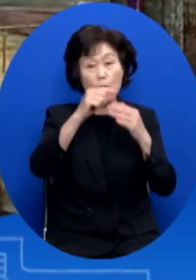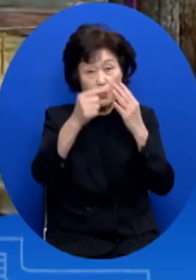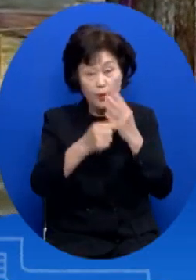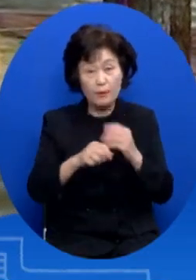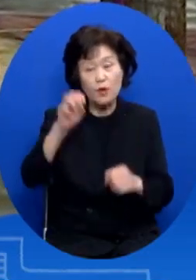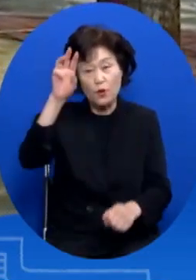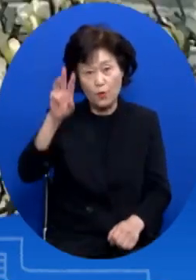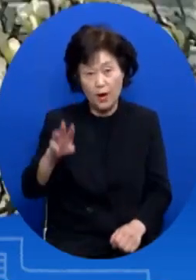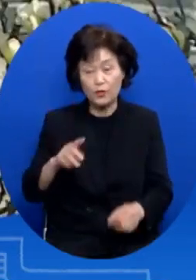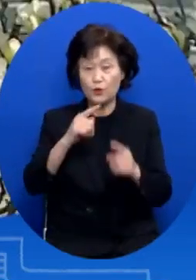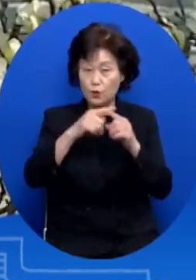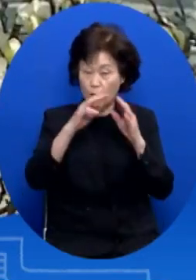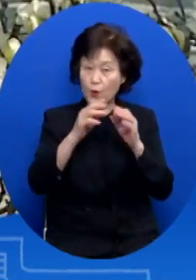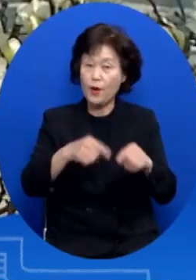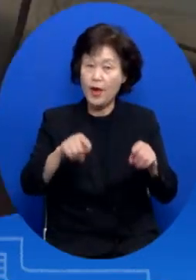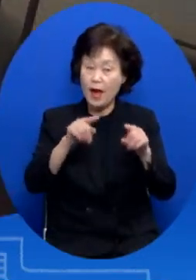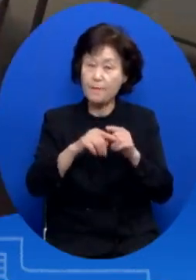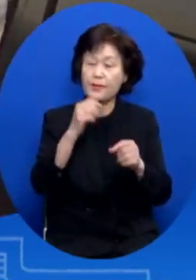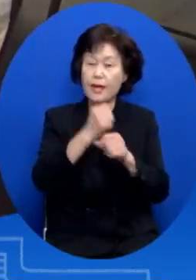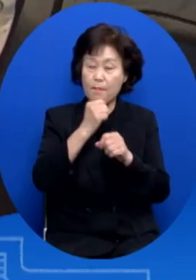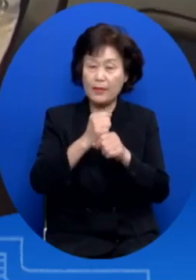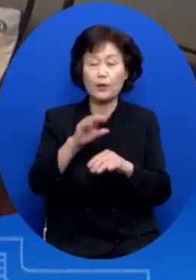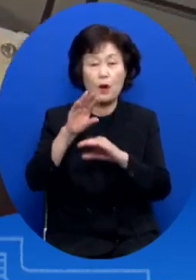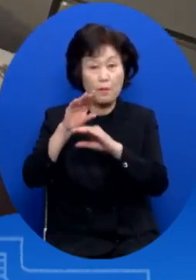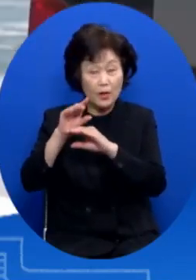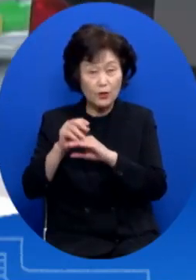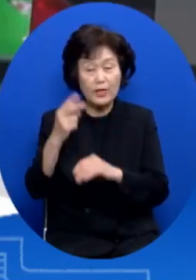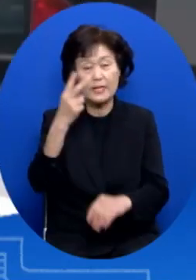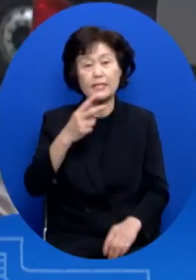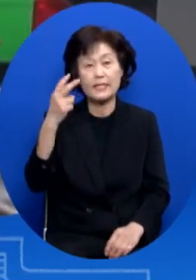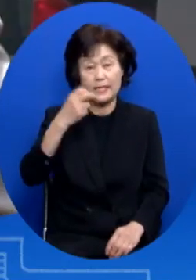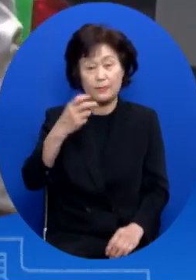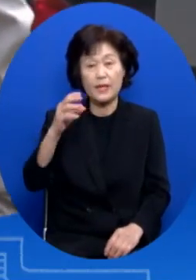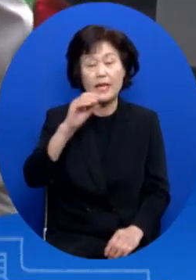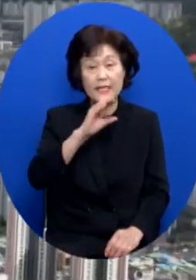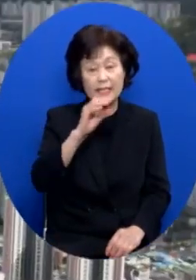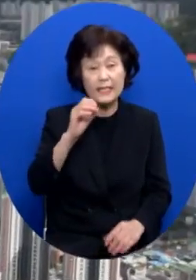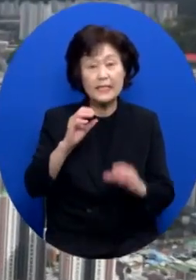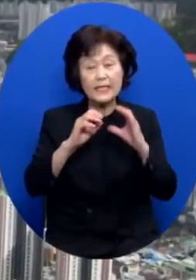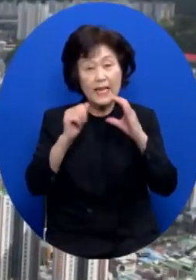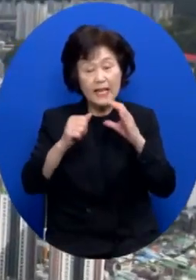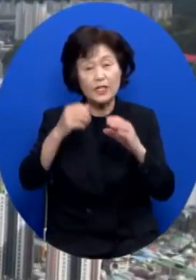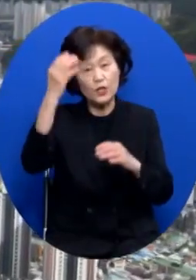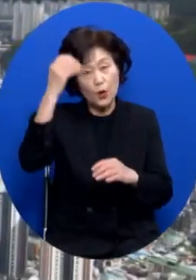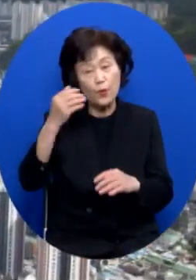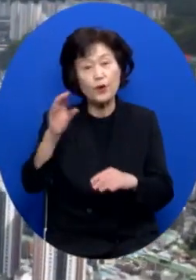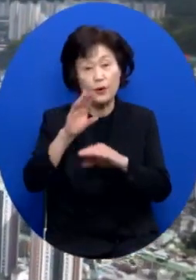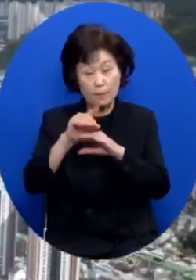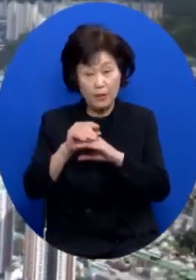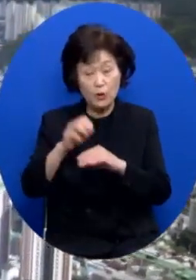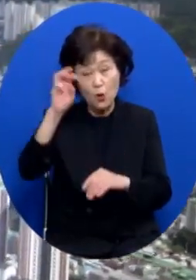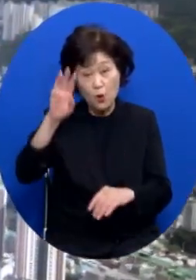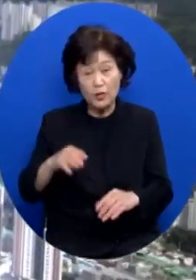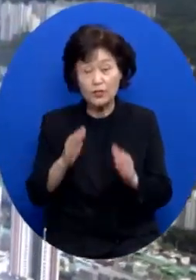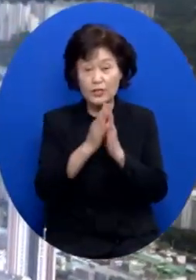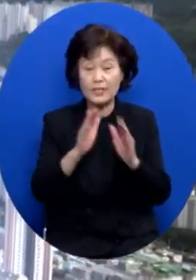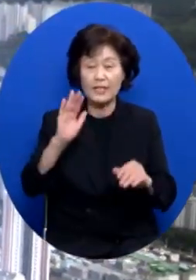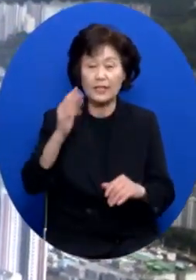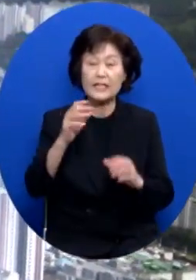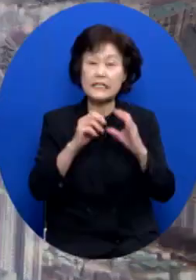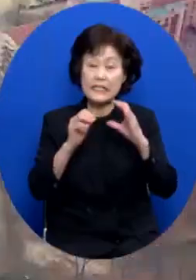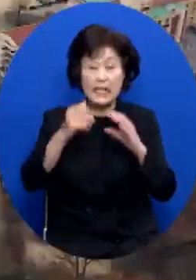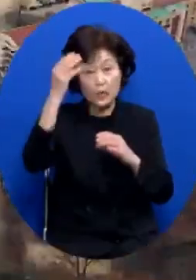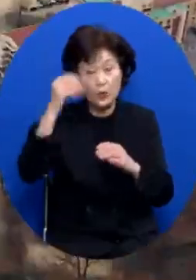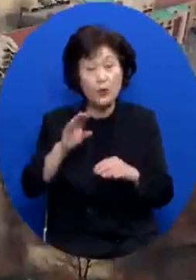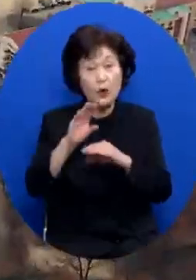광주지역 교회와 함께 제작해 방송하는 2024 CTS 위크 주 시작되는 CS